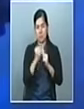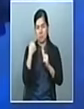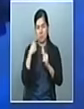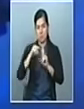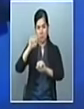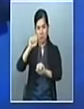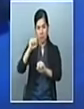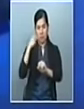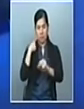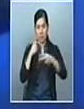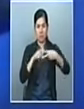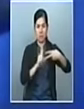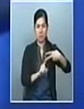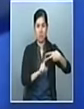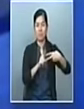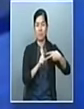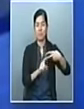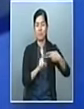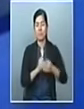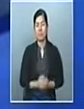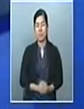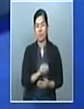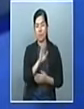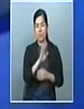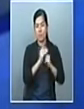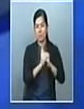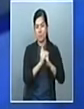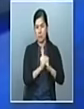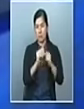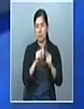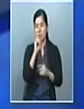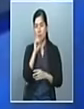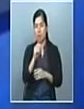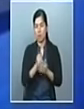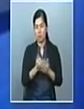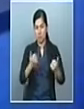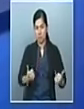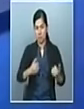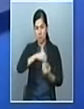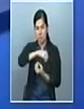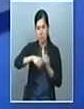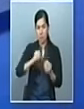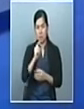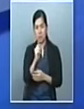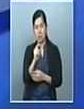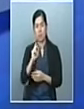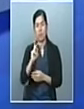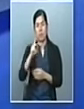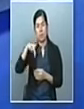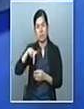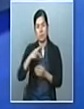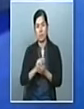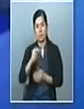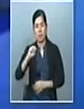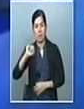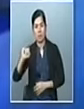ะนั่นก็คือ Market กับสหพันธ์ทางด้านของจีนเนี่ยนะคะมีการระบุว่าทิศทางของตัวเลขเศรษฐกิจ PMI ทั้งภาคการผลิตและบริการนั้น